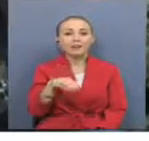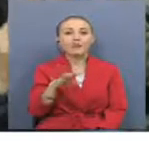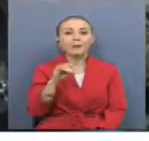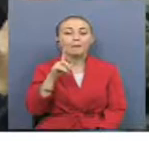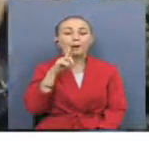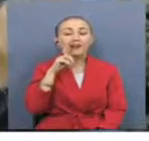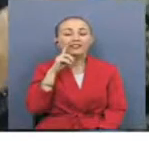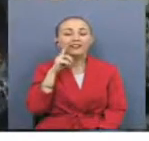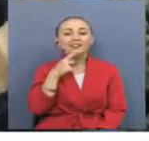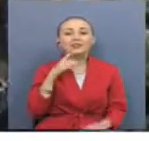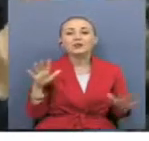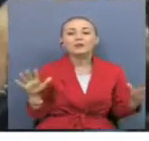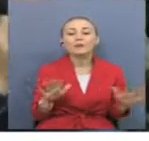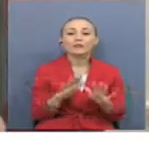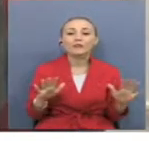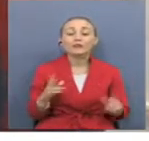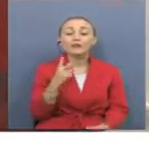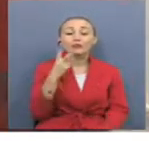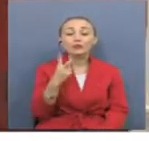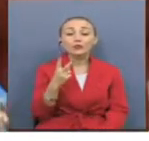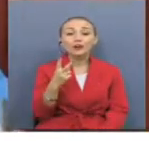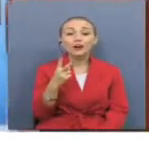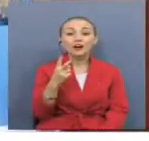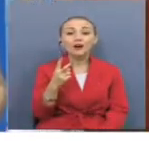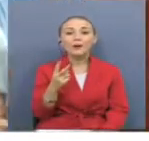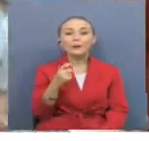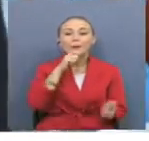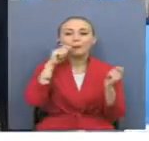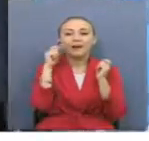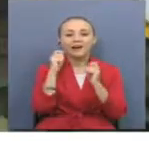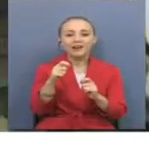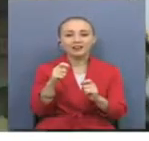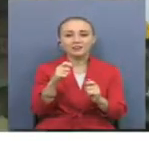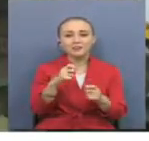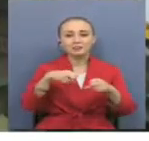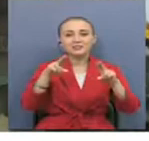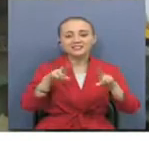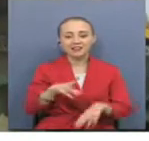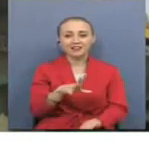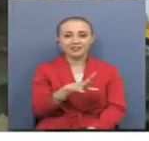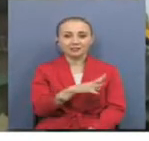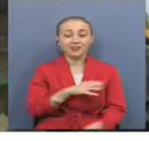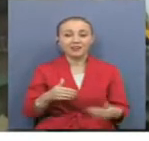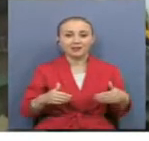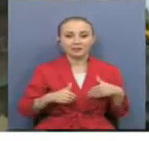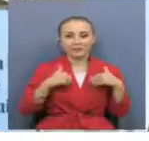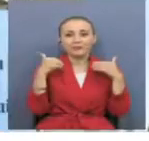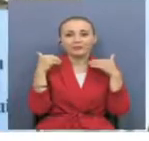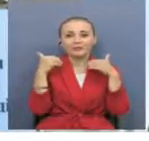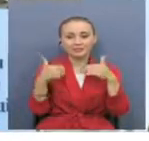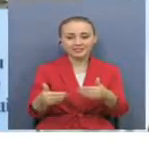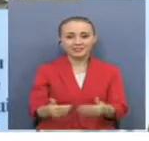мен Рухани жаңғыру өңірлік жоба кеңсесінің қызметкері Қайрат Сейітқазиндер иеленді. Жас ақындар Абылайхан Әшімхан мен Жансая